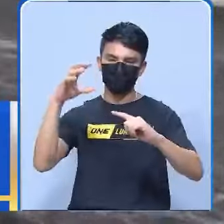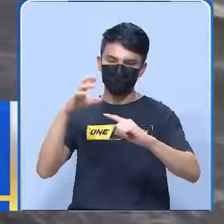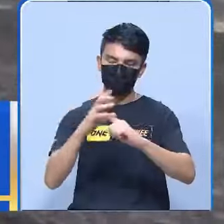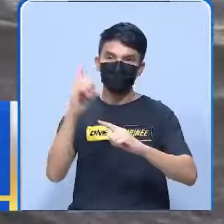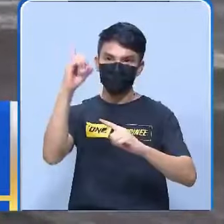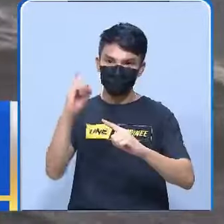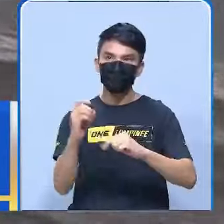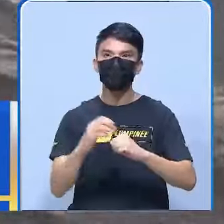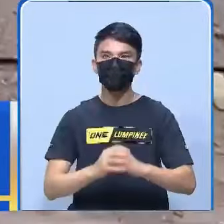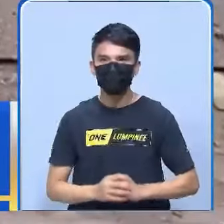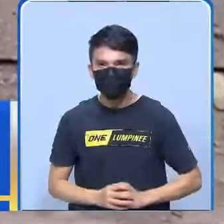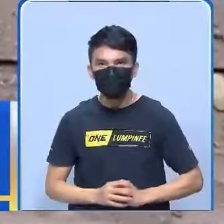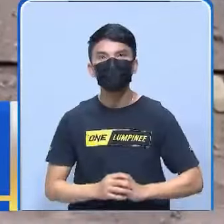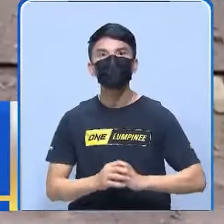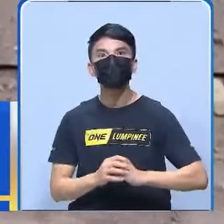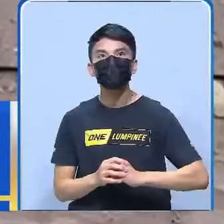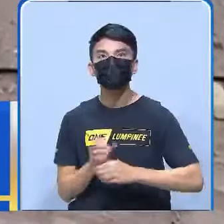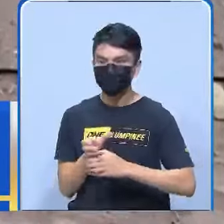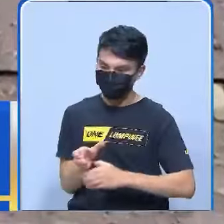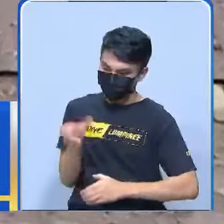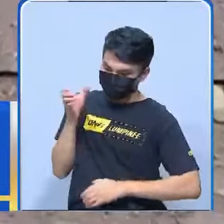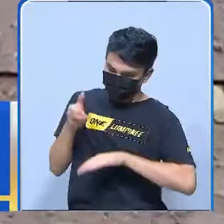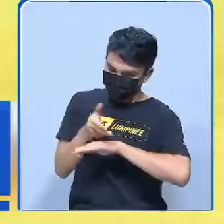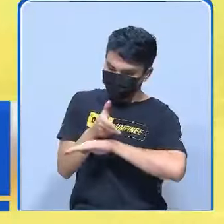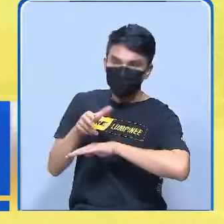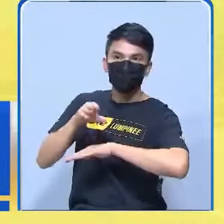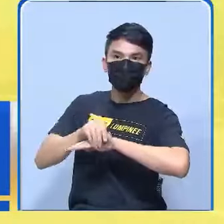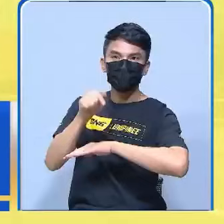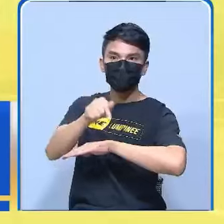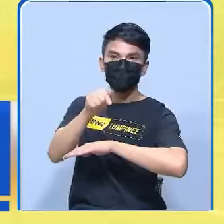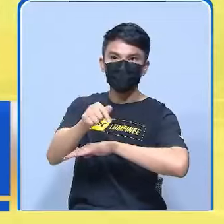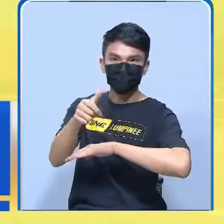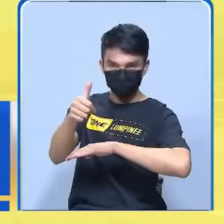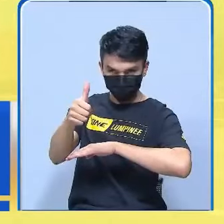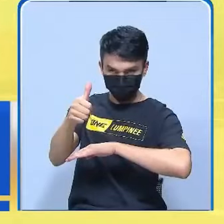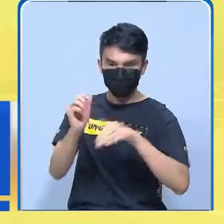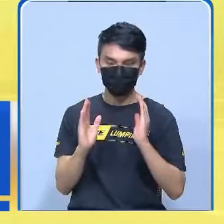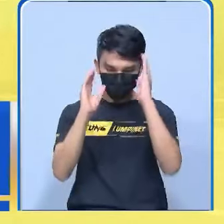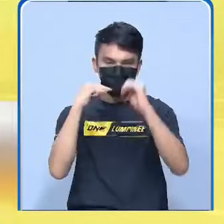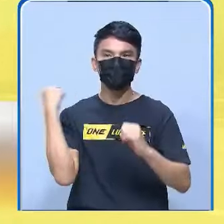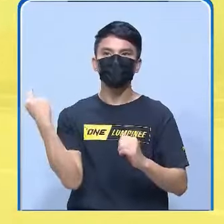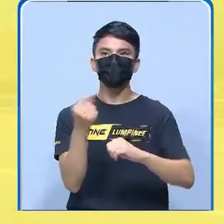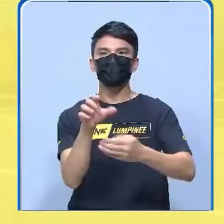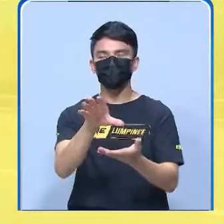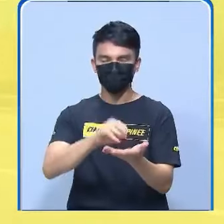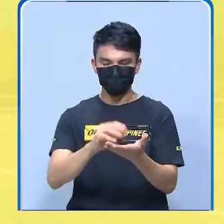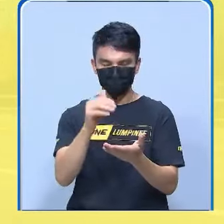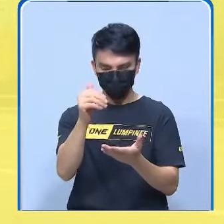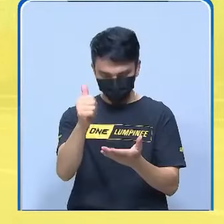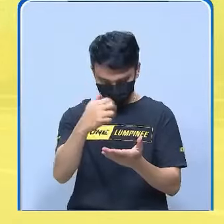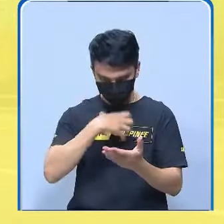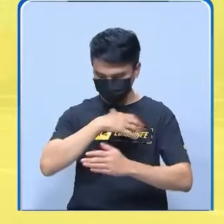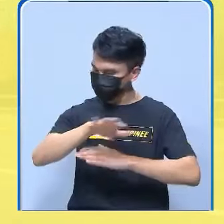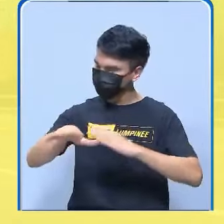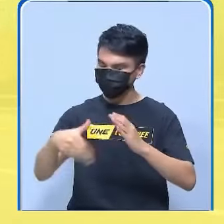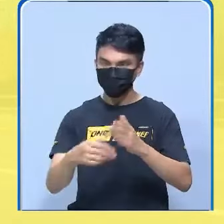วเมื่อสักครู่เนี่ยภาพมุมสูงที่อยู่เหมือนบนตึกบนอาคารเนี่ยนะครับที่ถ่ายลงมานะเป็นนักท่องเที่ยวบันทึกภาพเอาไว้ก็อยากให้หน่วยงานที่เกี่ยว